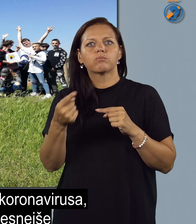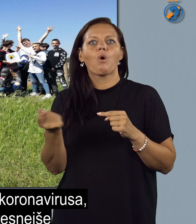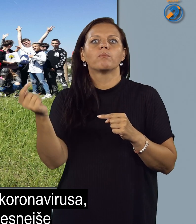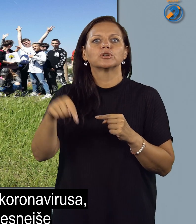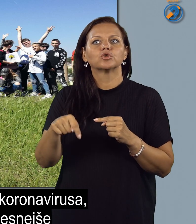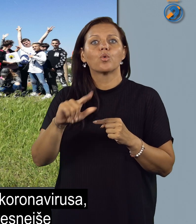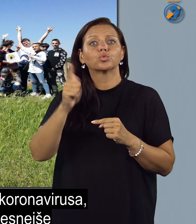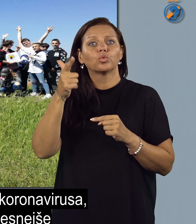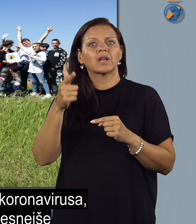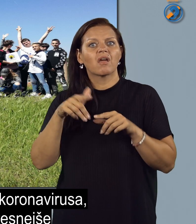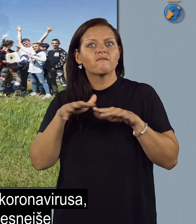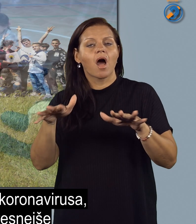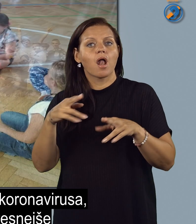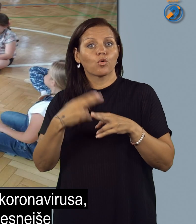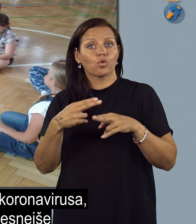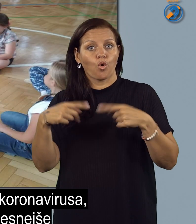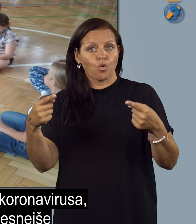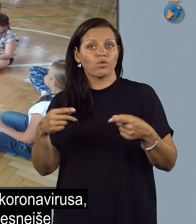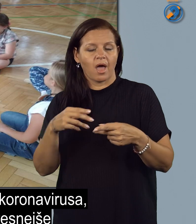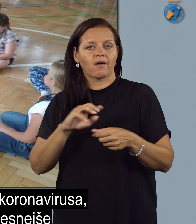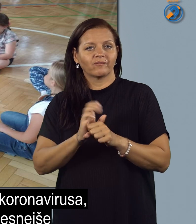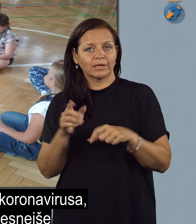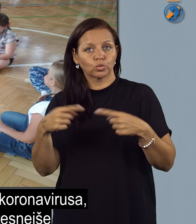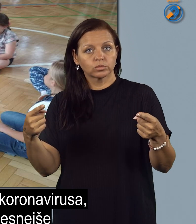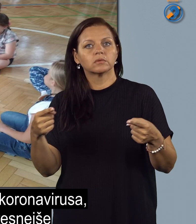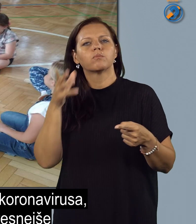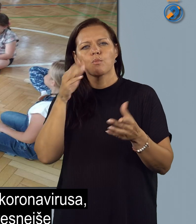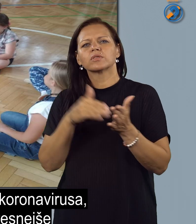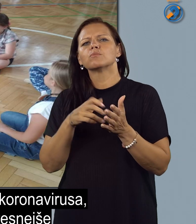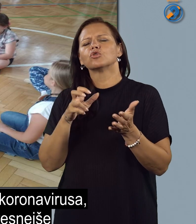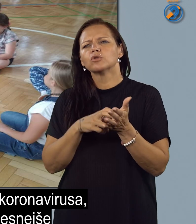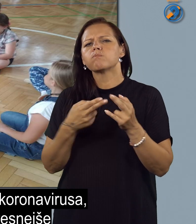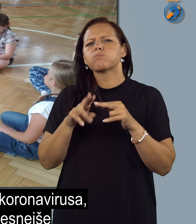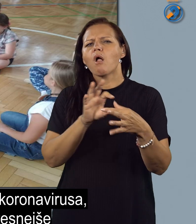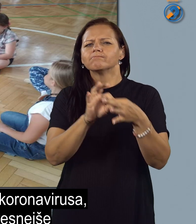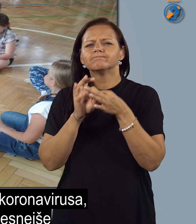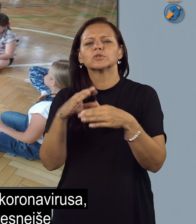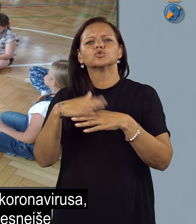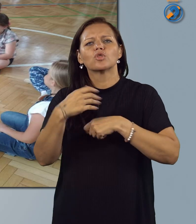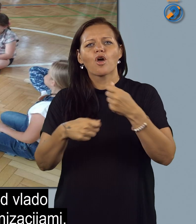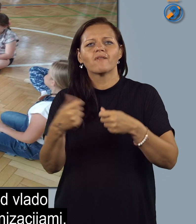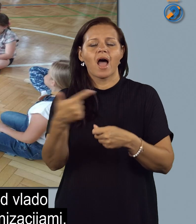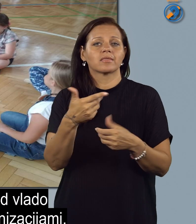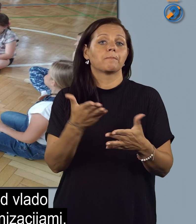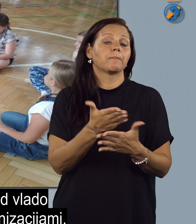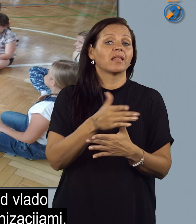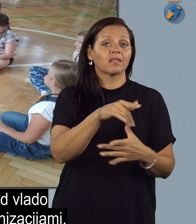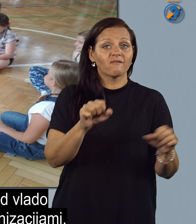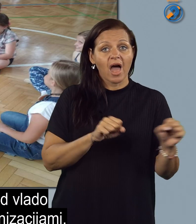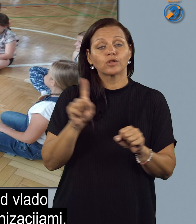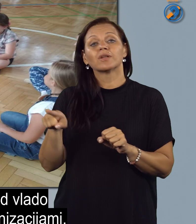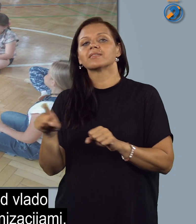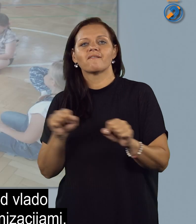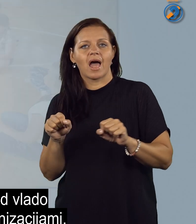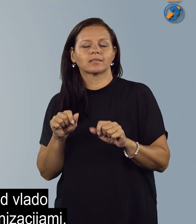Če bo sledil drugi val koronavirusa, bo potrebno še tesnejše sodelovanje med vlado in nevladnimi organizacijami.